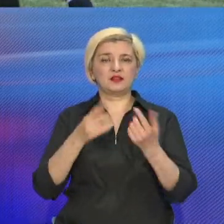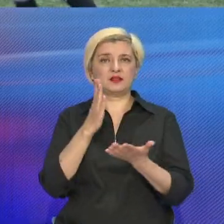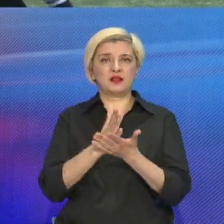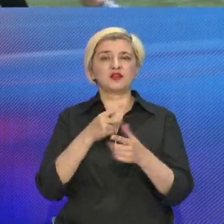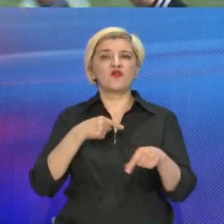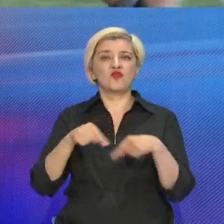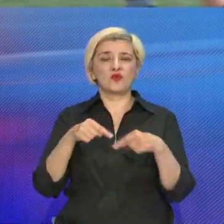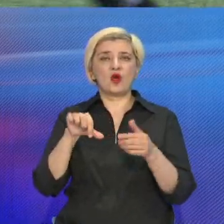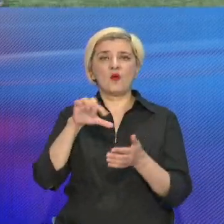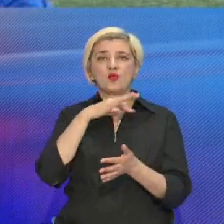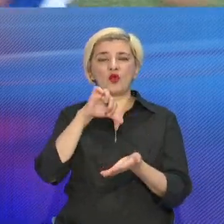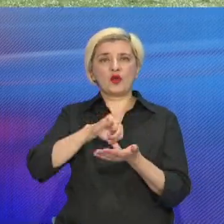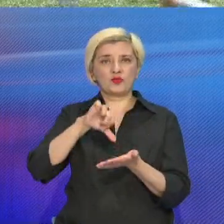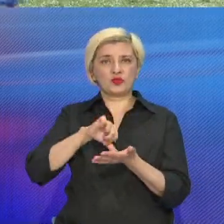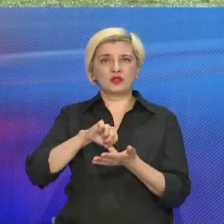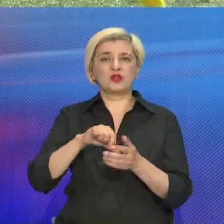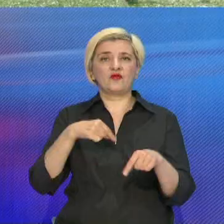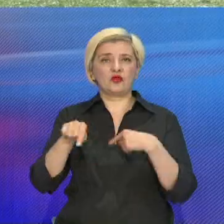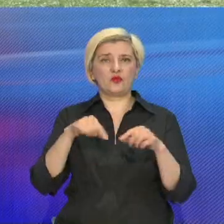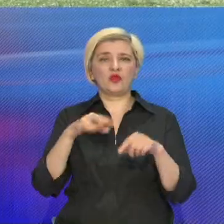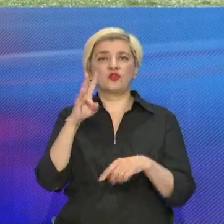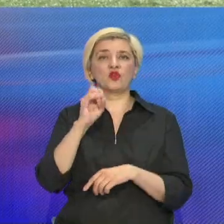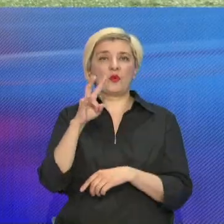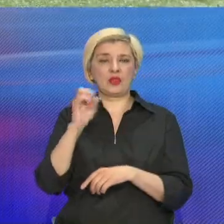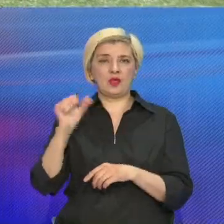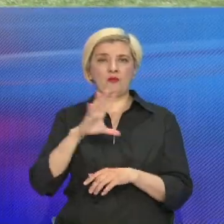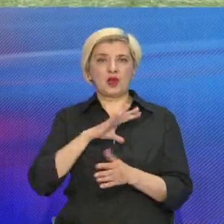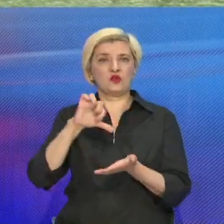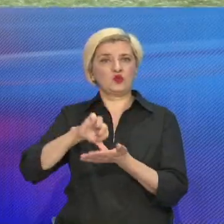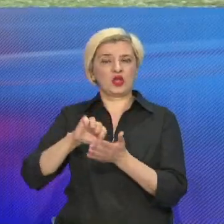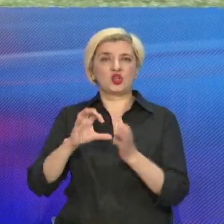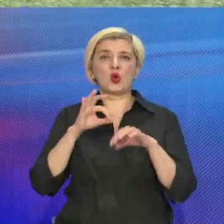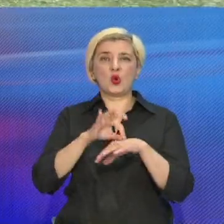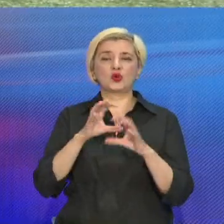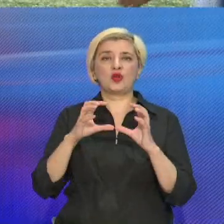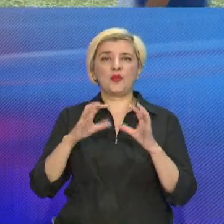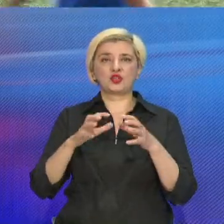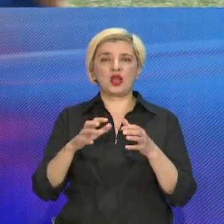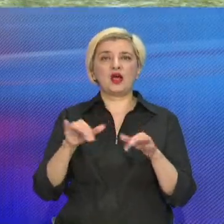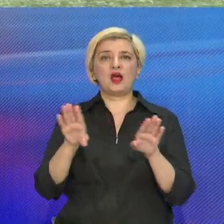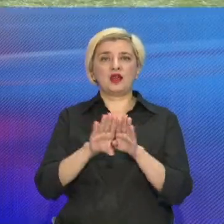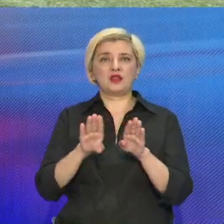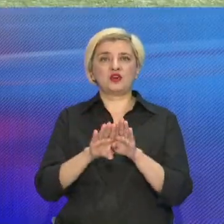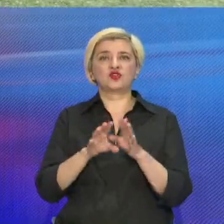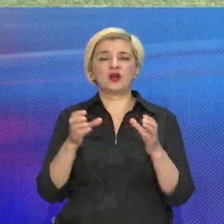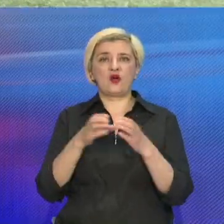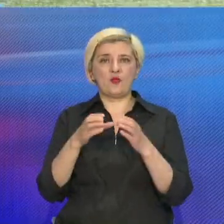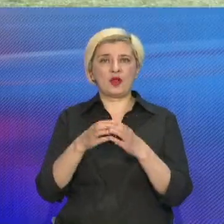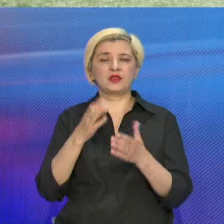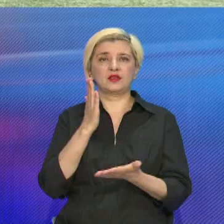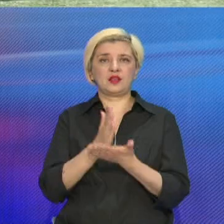були удільниками скураного м'яча. Окрамя того, приньоманські команди з заіздросною частотою становяться переможцями і